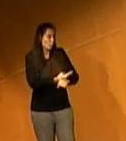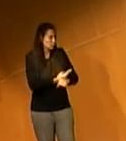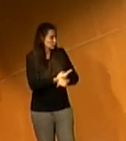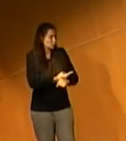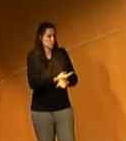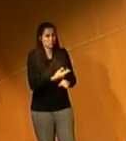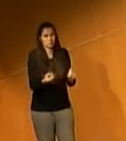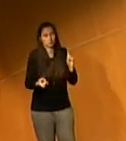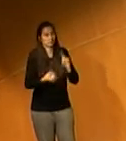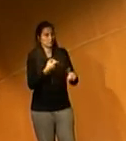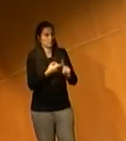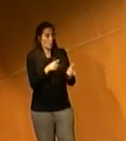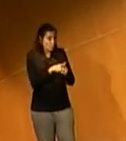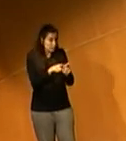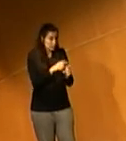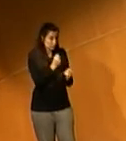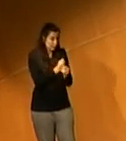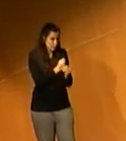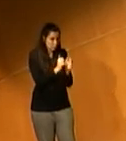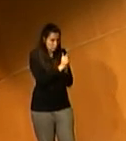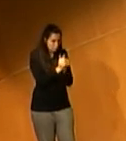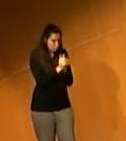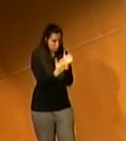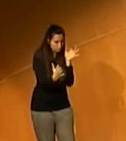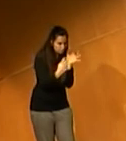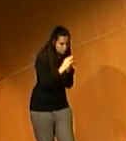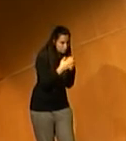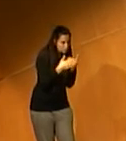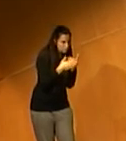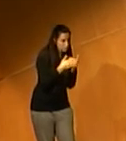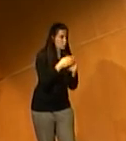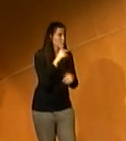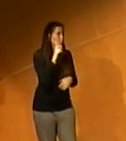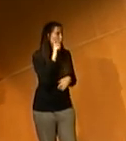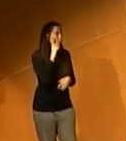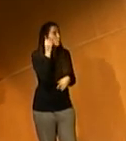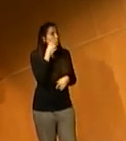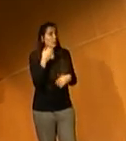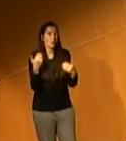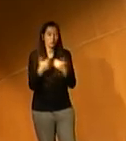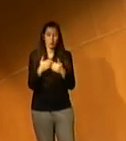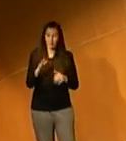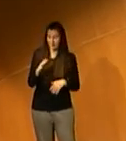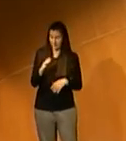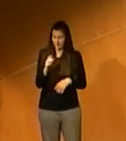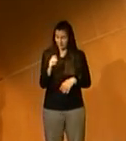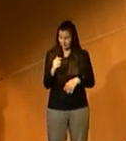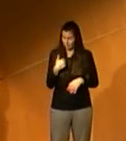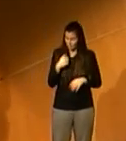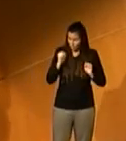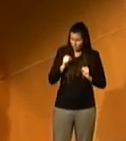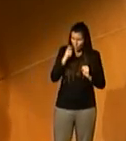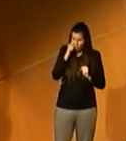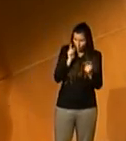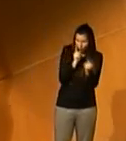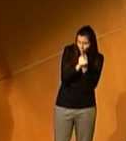important, et puis aussi un travail de proximité. Je pense qu'ils sont souvent en demande, mais comment je peux faire là, ou est-ce que je peux vous rencontrer, ou